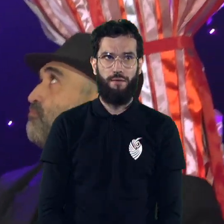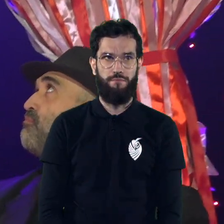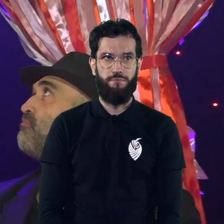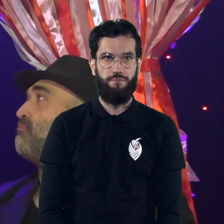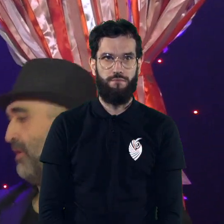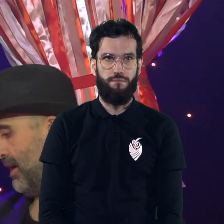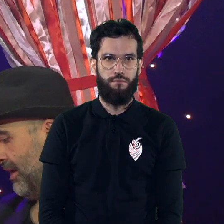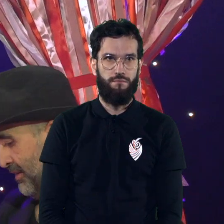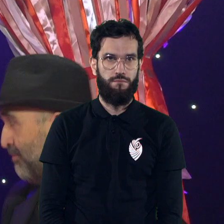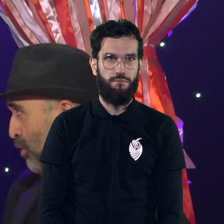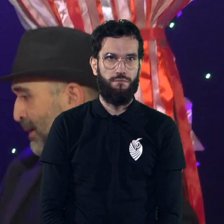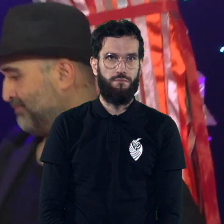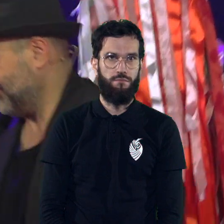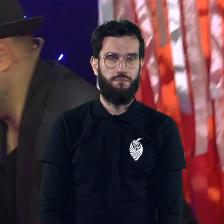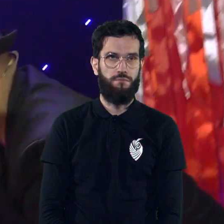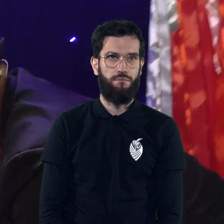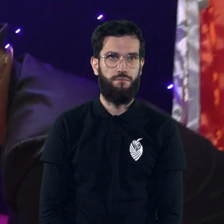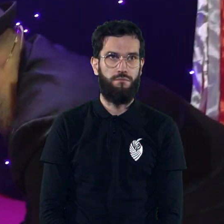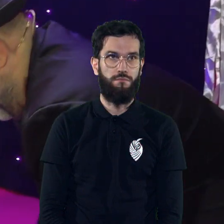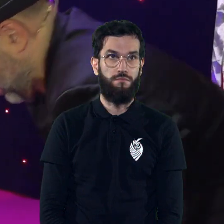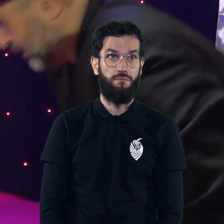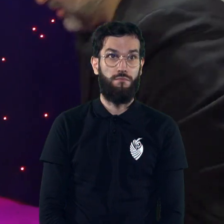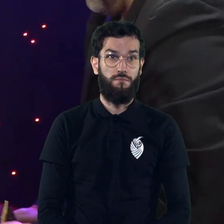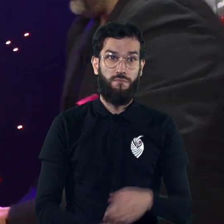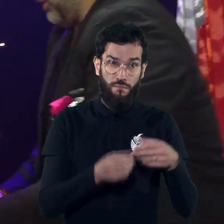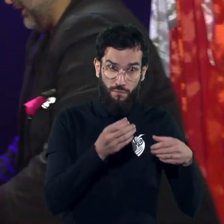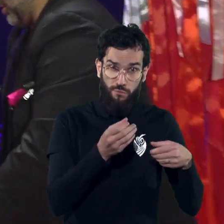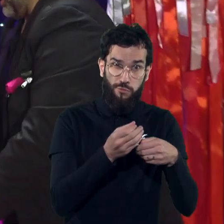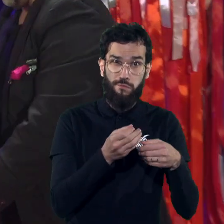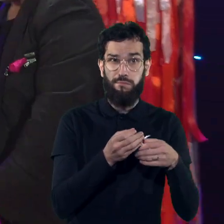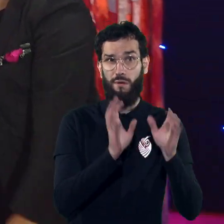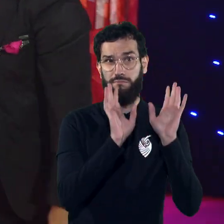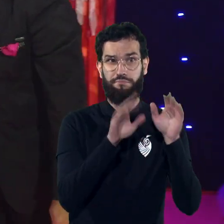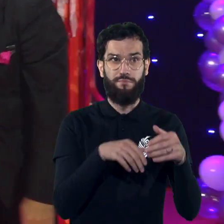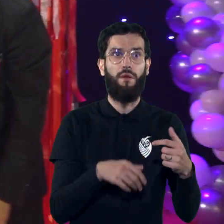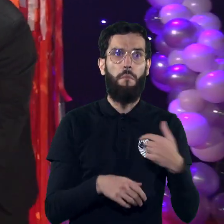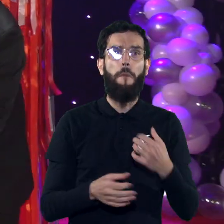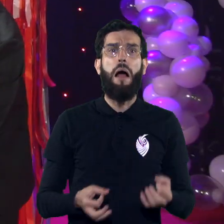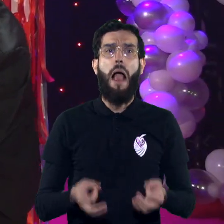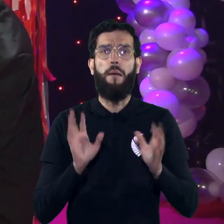Mám to. Dobre. Je pumpa? Jasné, perfektná. Ja to mám niečo sofistikovanejšie, keď už sme pri tom.